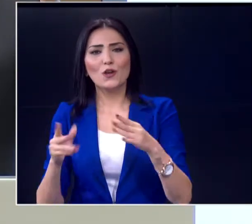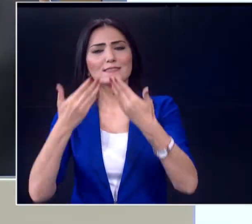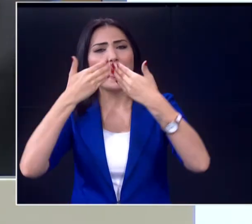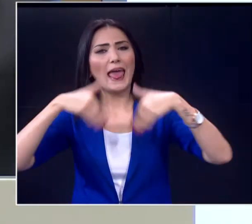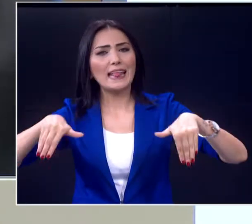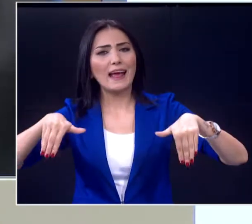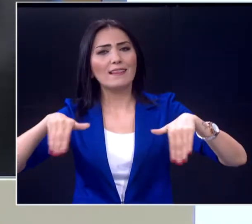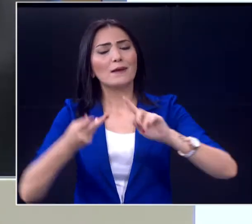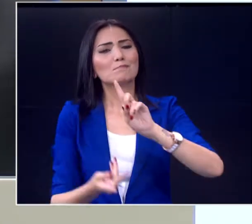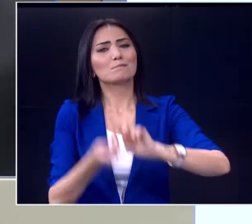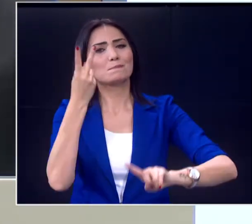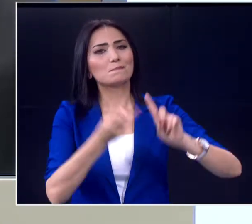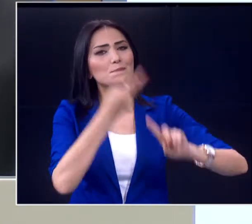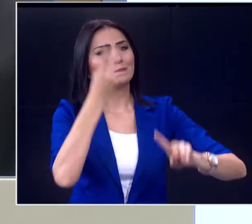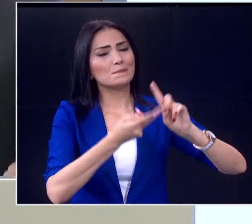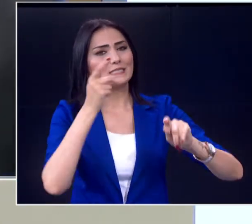Engelleri kaldıracağız.